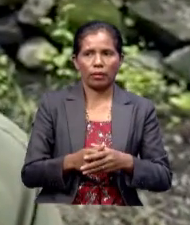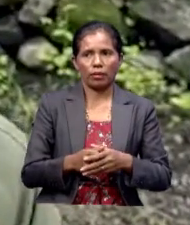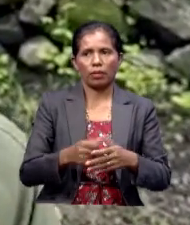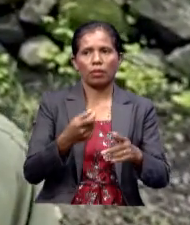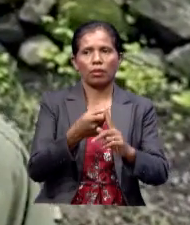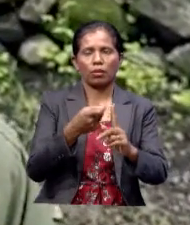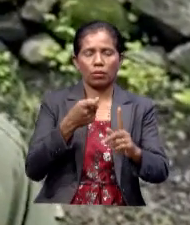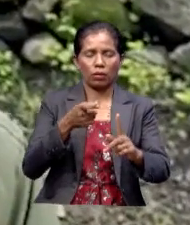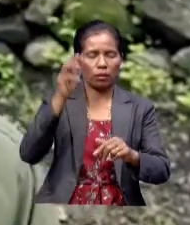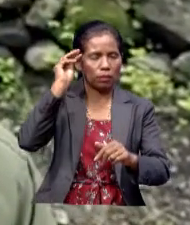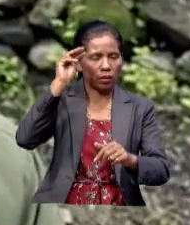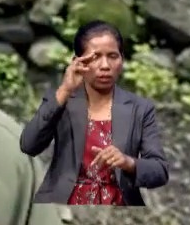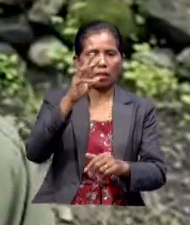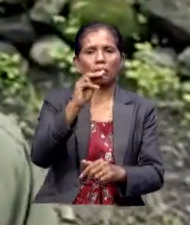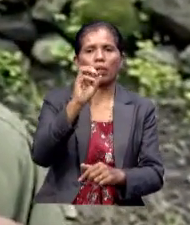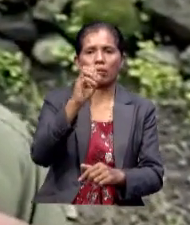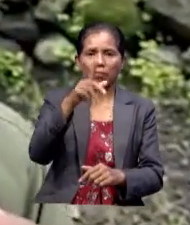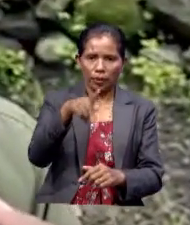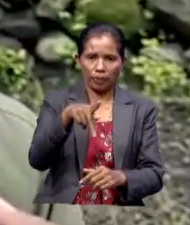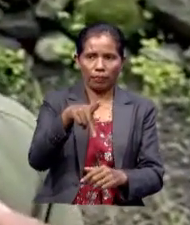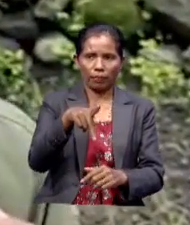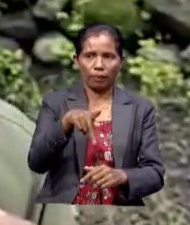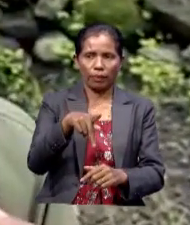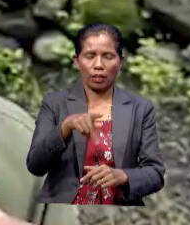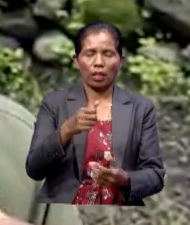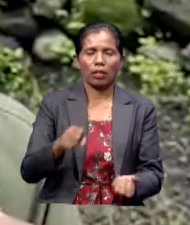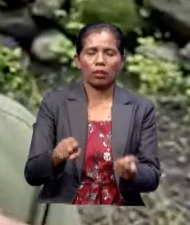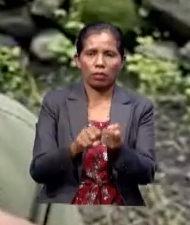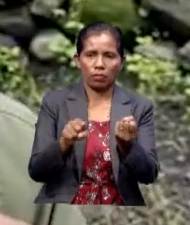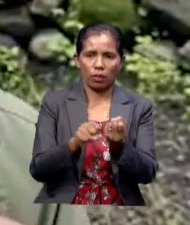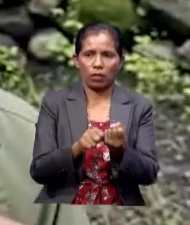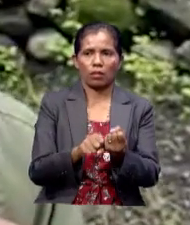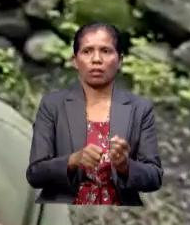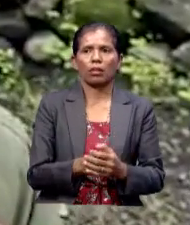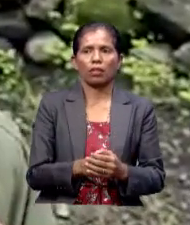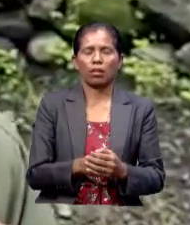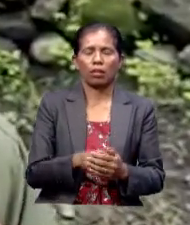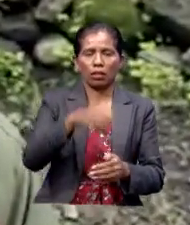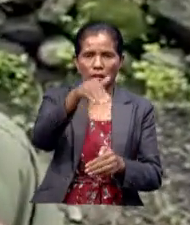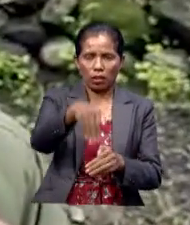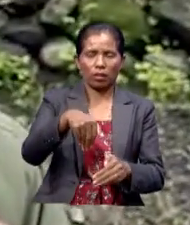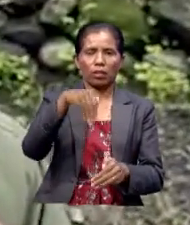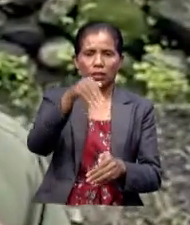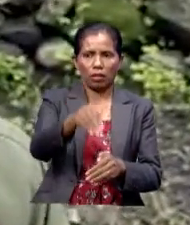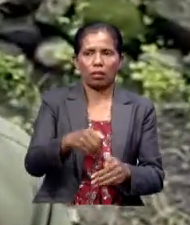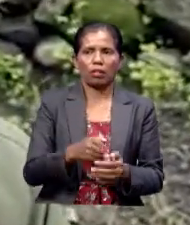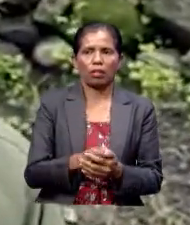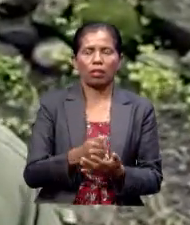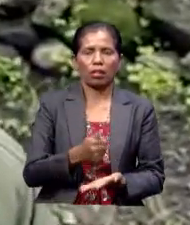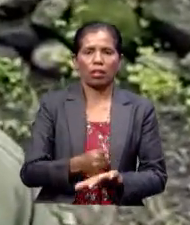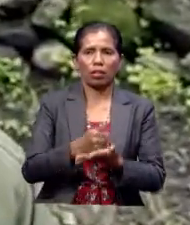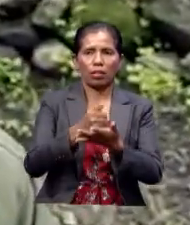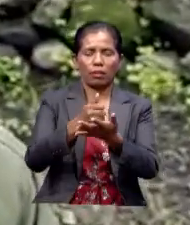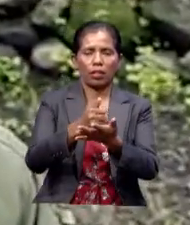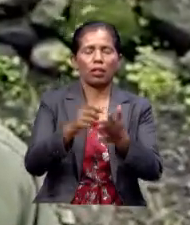dihusus Ministerio de Obras Públicas atu apoio escapa toda rumah para dele mai lo